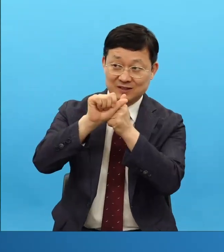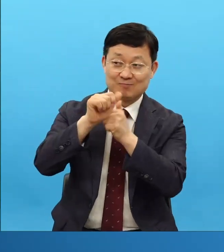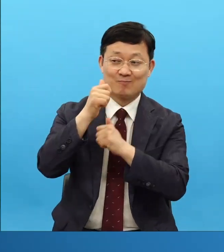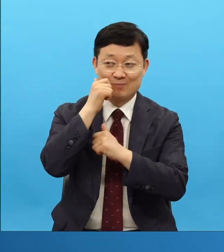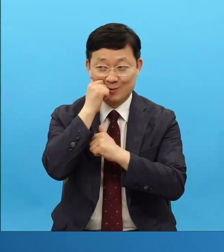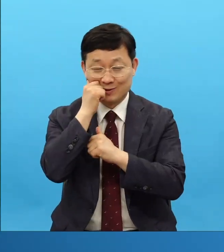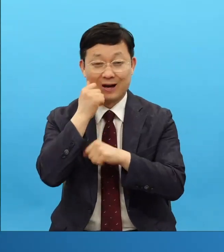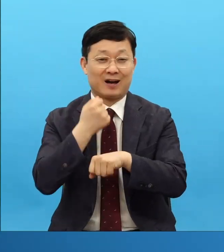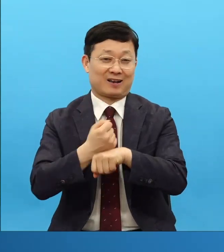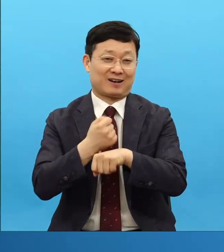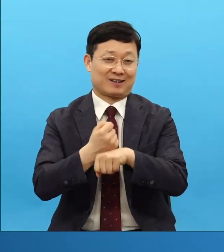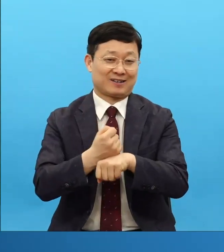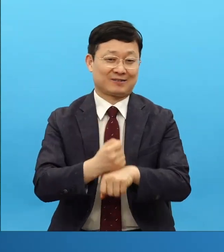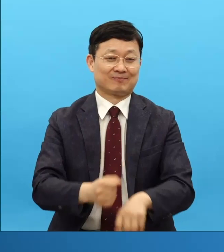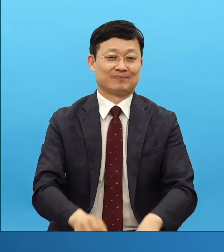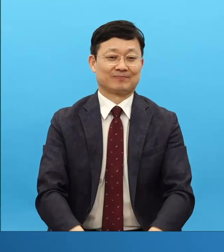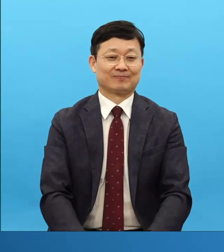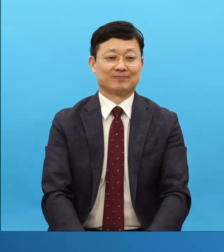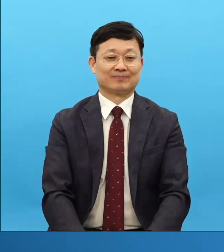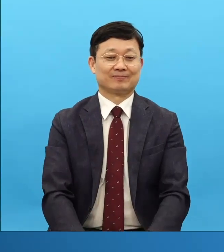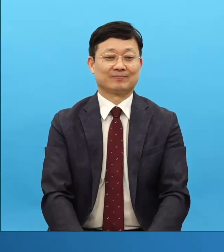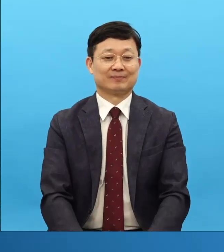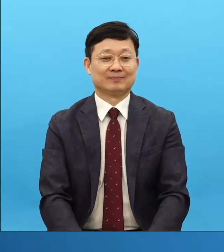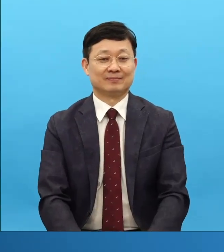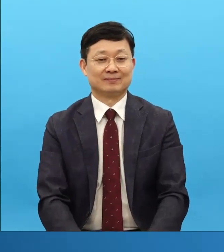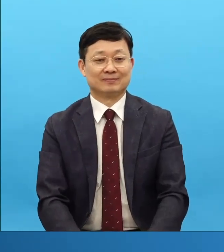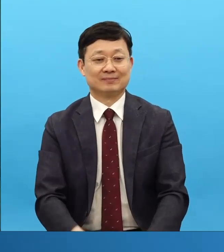못하리라. 나의